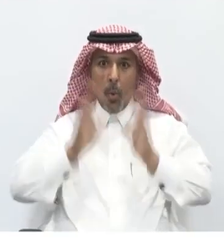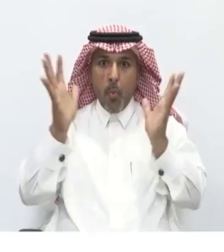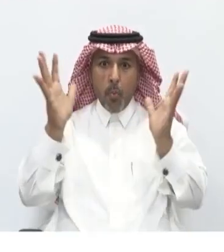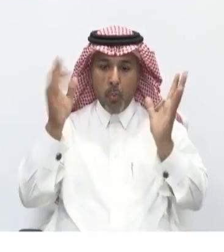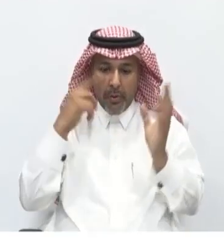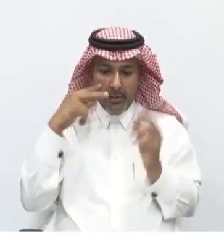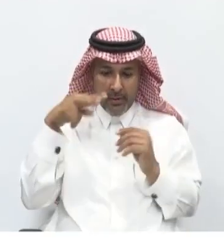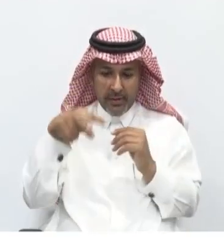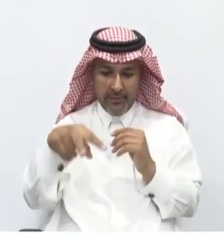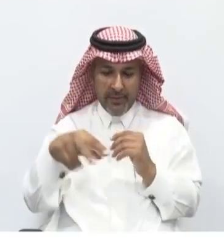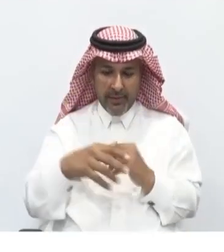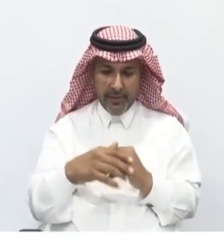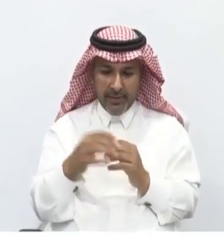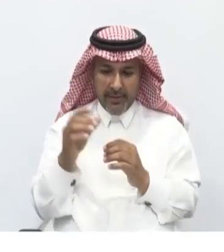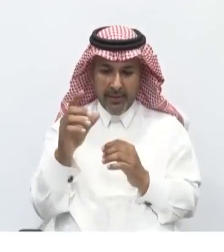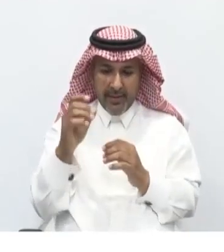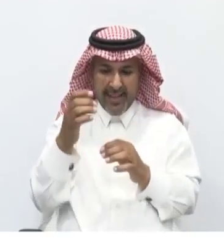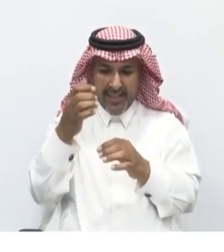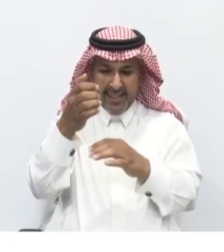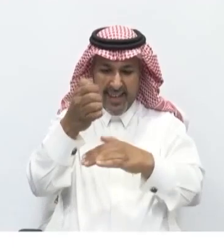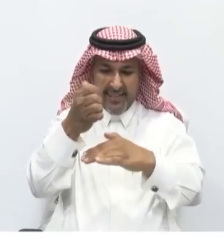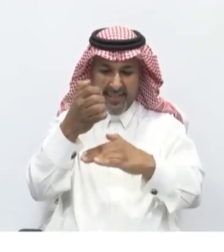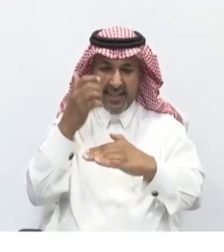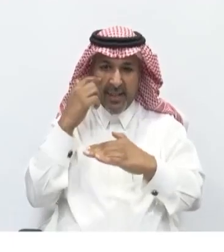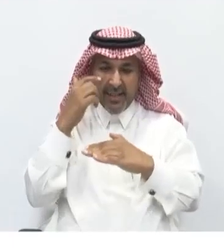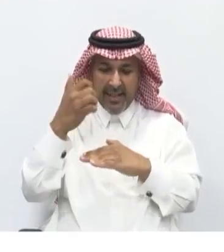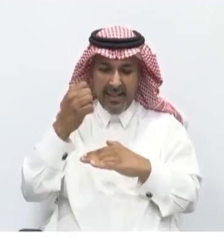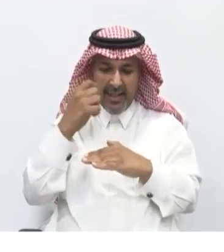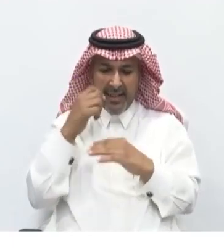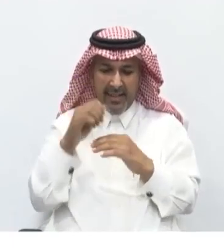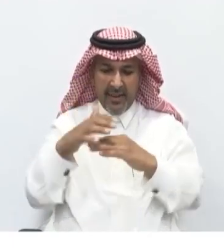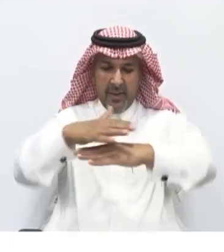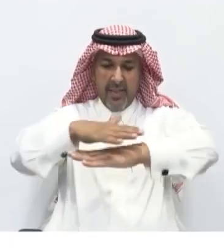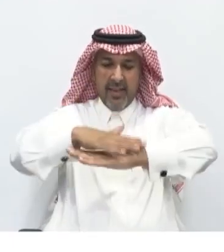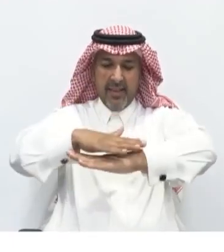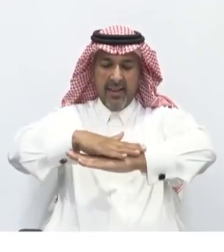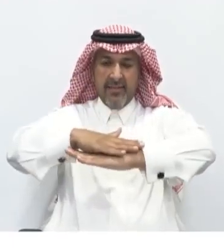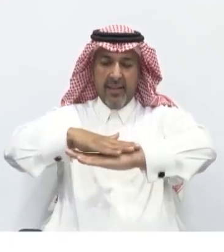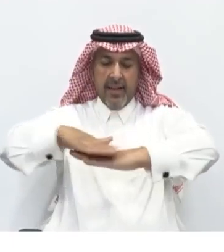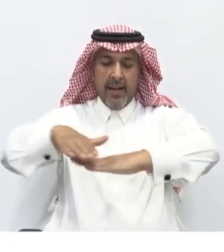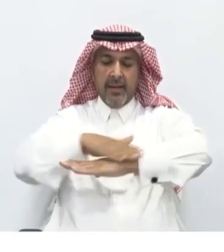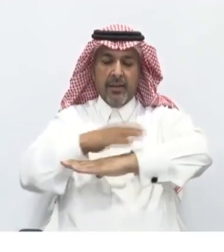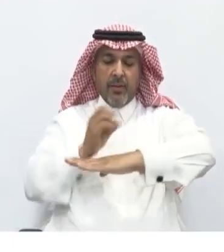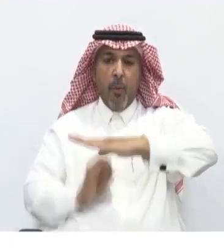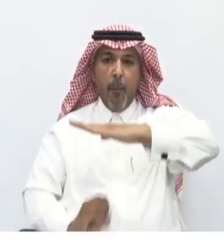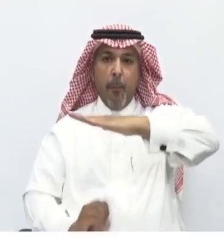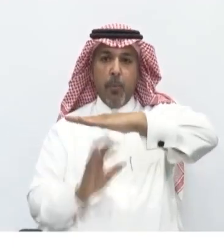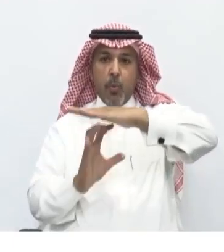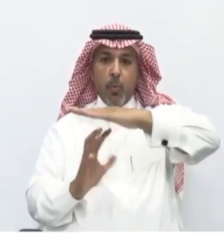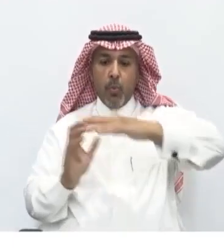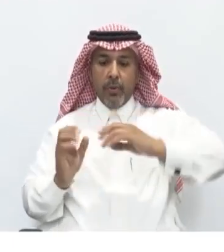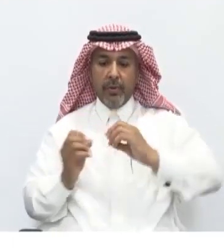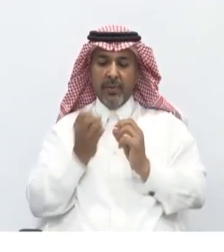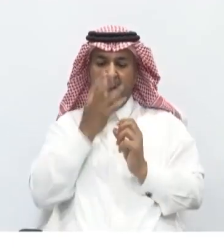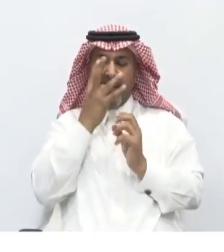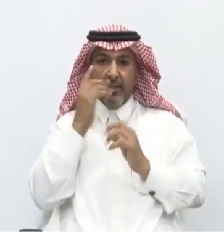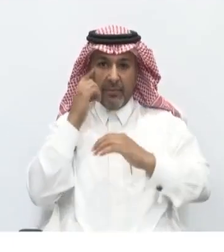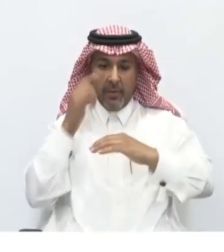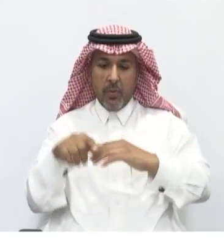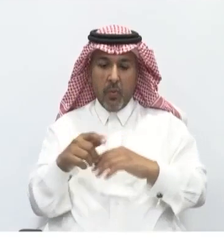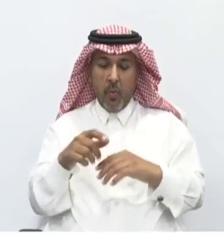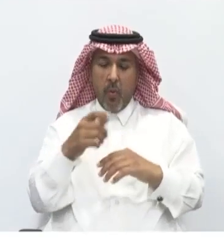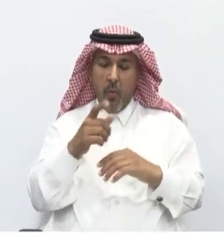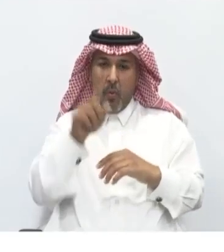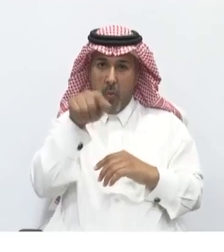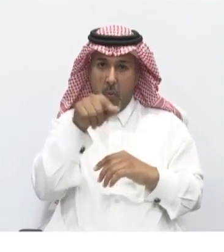طبعا لانه ينتج غازات شديده قمنا بالتغطيه لدينا في الاسفل البوتاسيوم والبروم